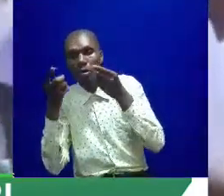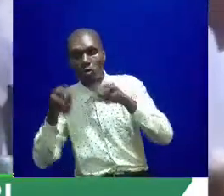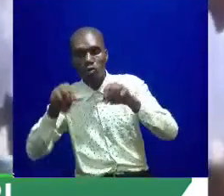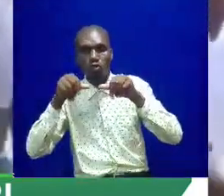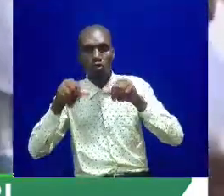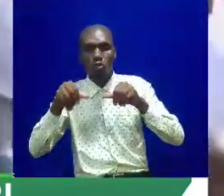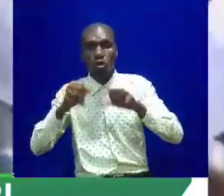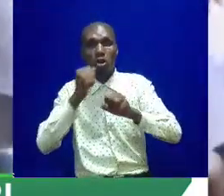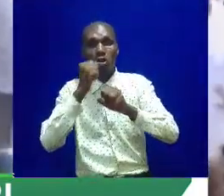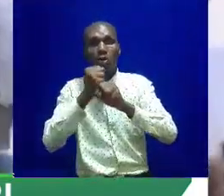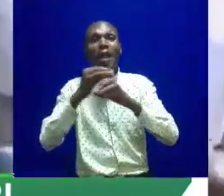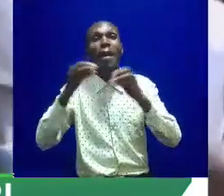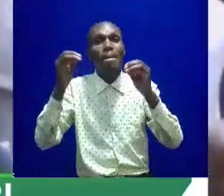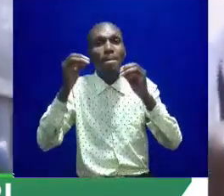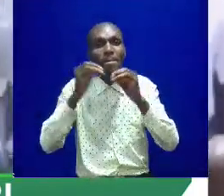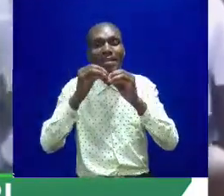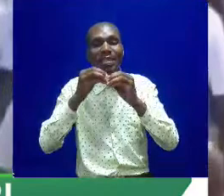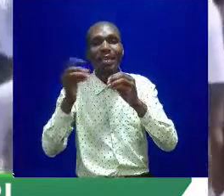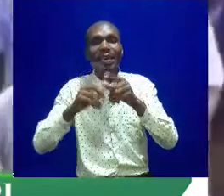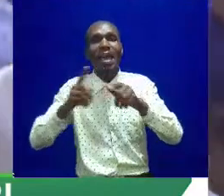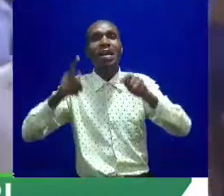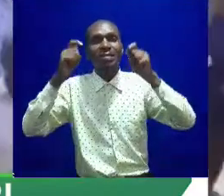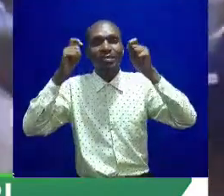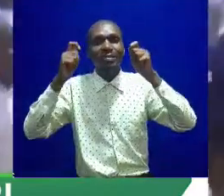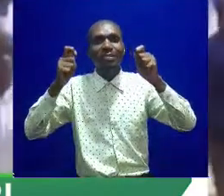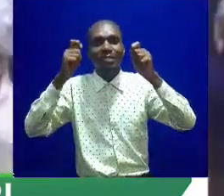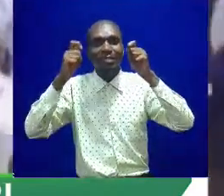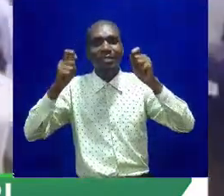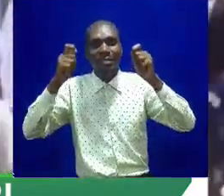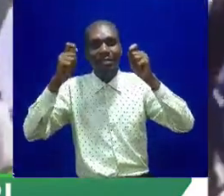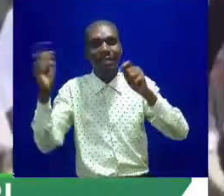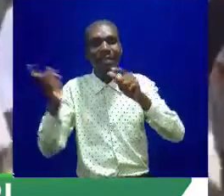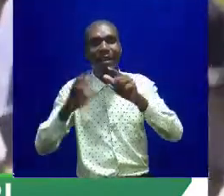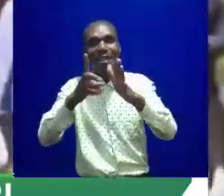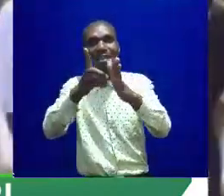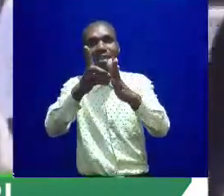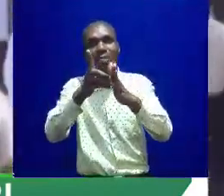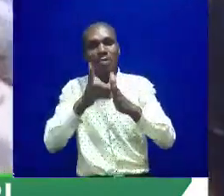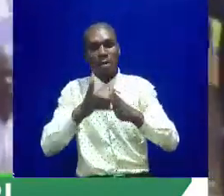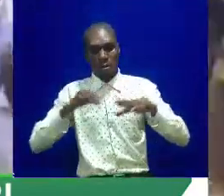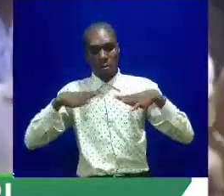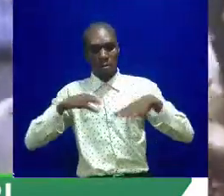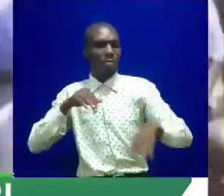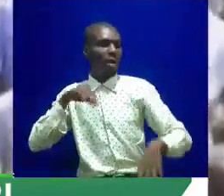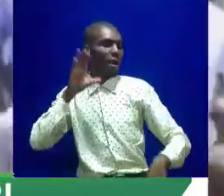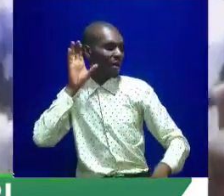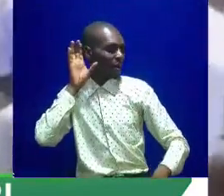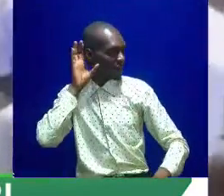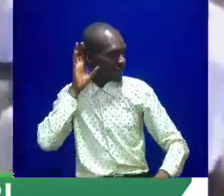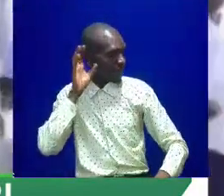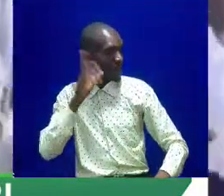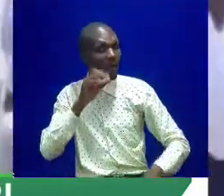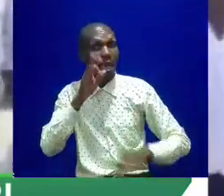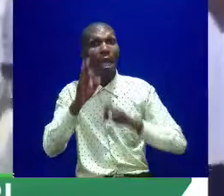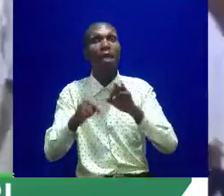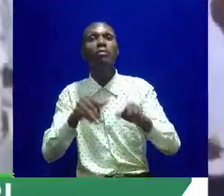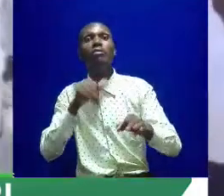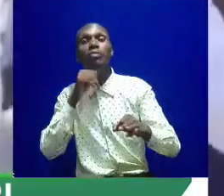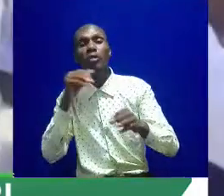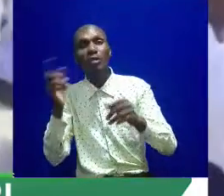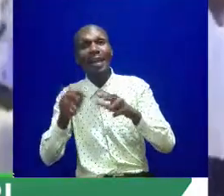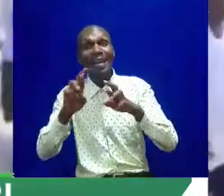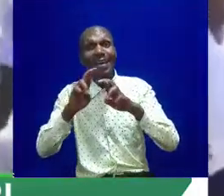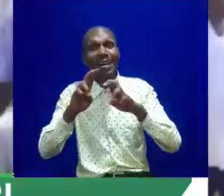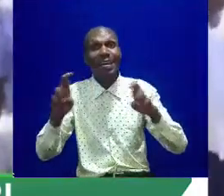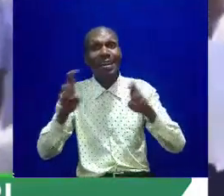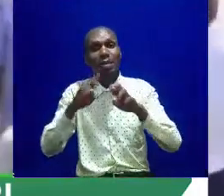achiko gendra nime sangre kana unaboigo ama andamano wika ama gani yaba Kenya abeireka wikirani wangu sonya taribo nigo bate ili bara